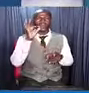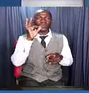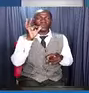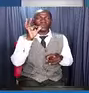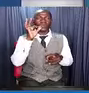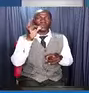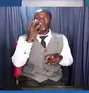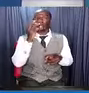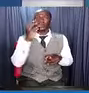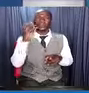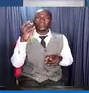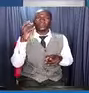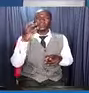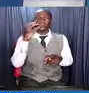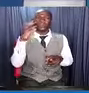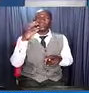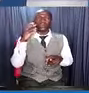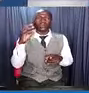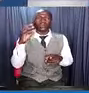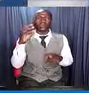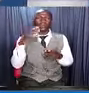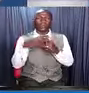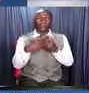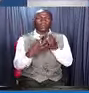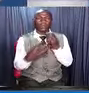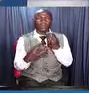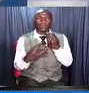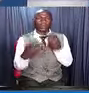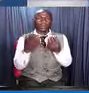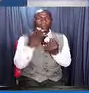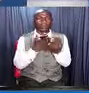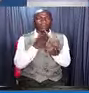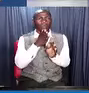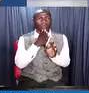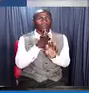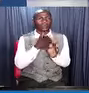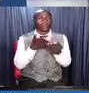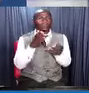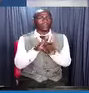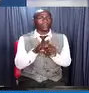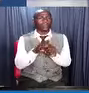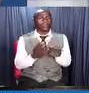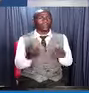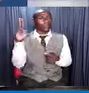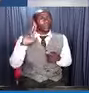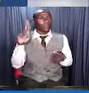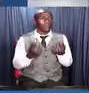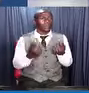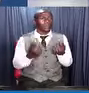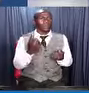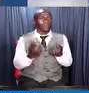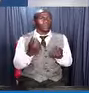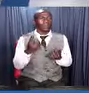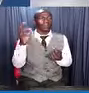tulikuwa yakapikwa zamani hizo. We used to cook mangoes. Kule kwetu Chonyi alikuwa anapikwa mahindi. In Chonyi.